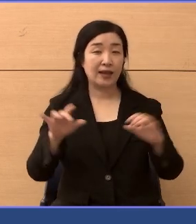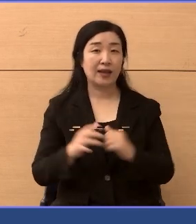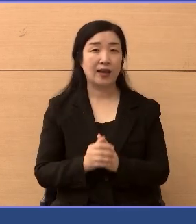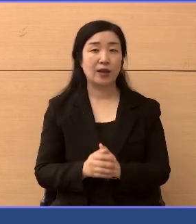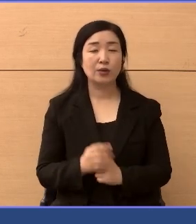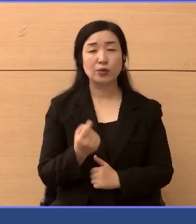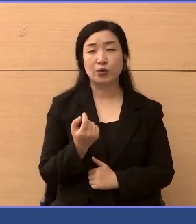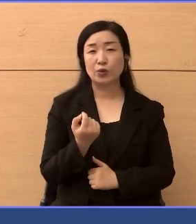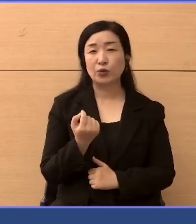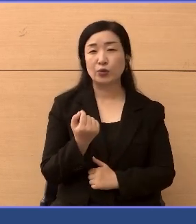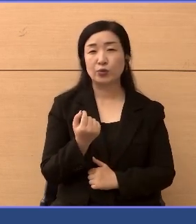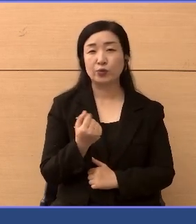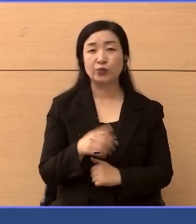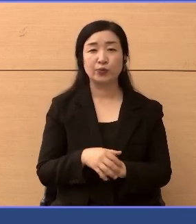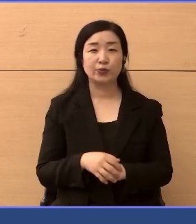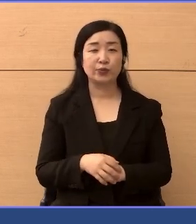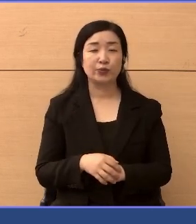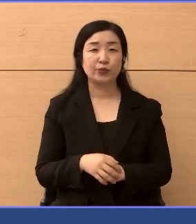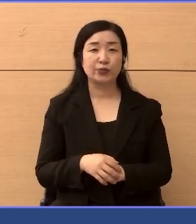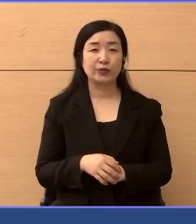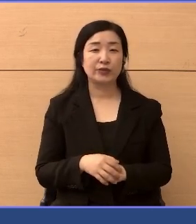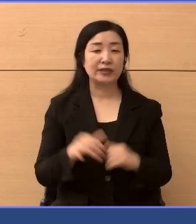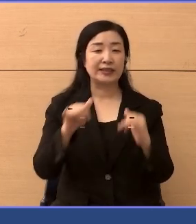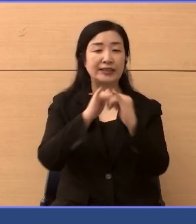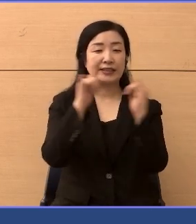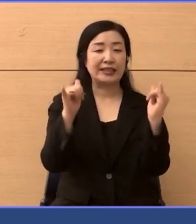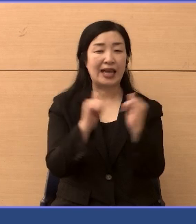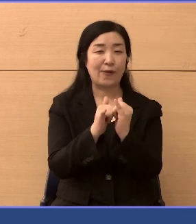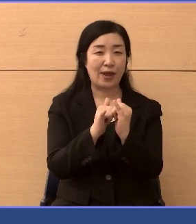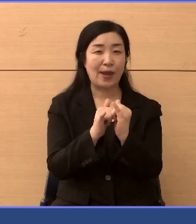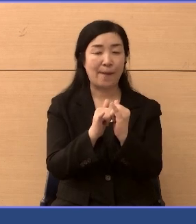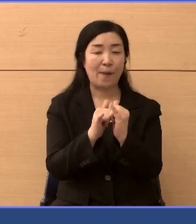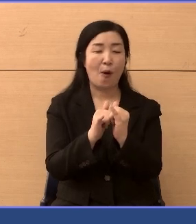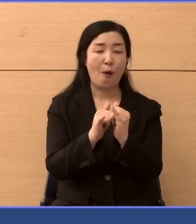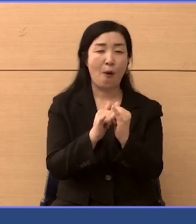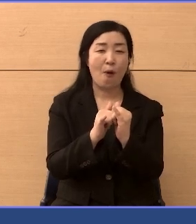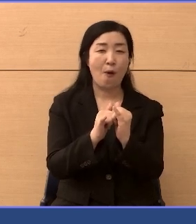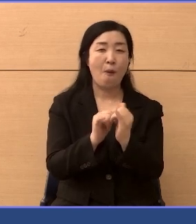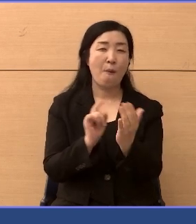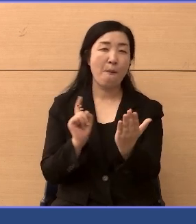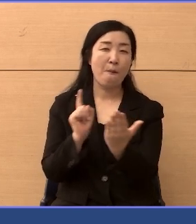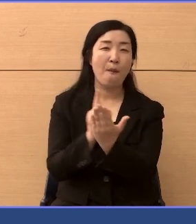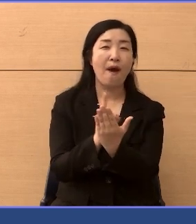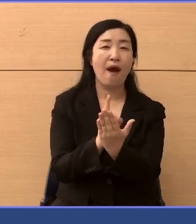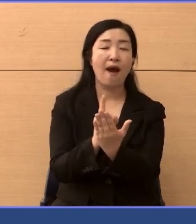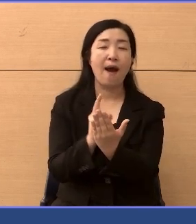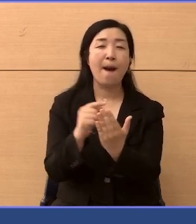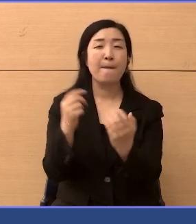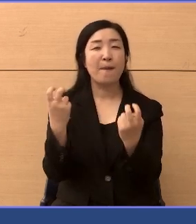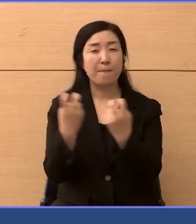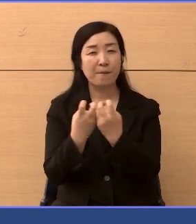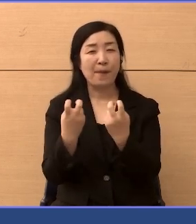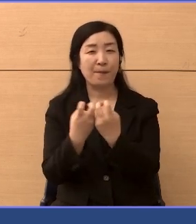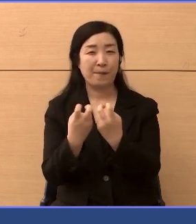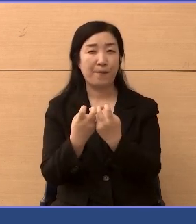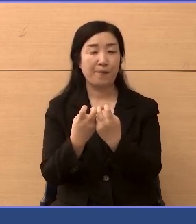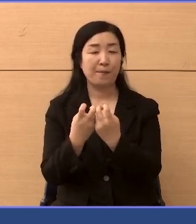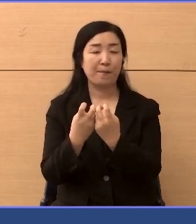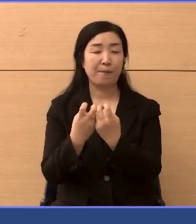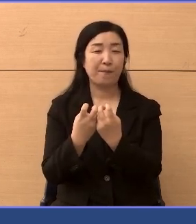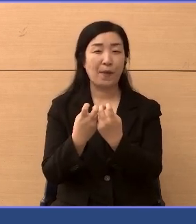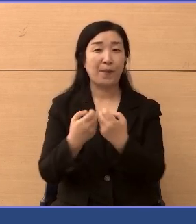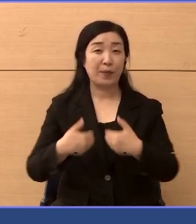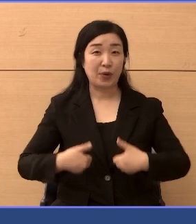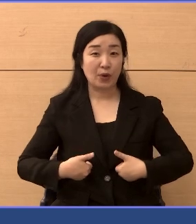social 조금 skills 더 training 소적인 courses such as 스킬 peers. 교육을 를 받을 수 있도록 When 해야 children